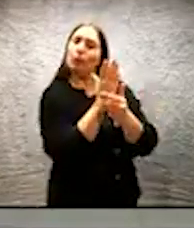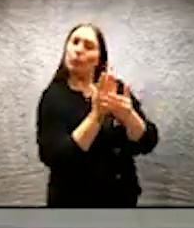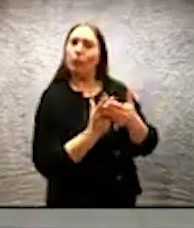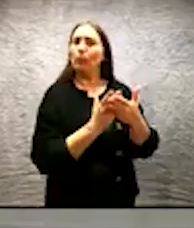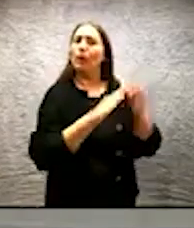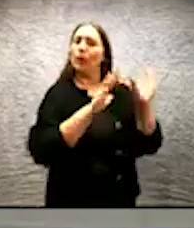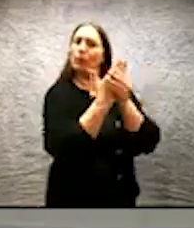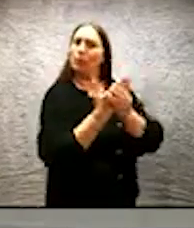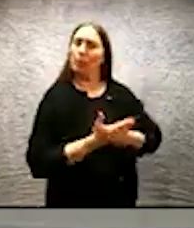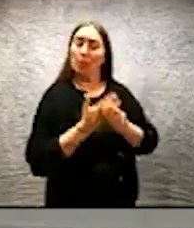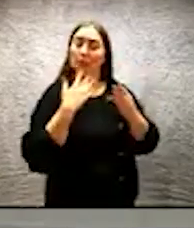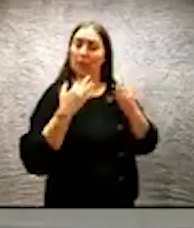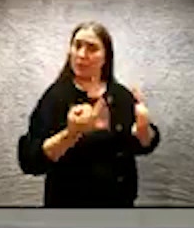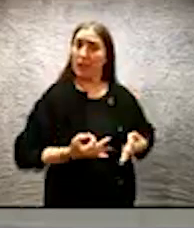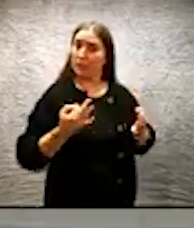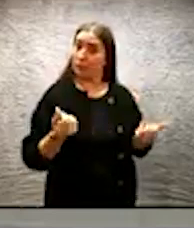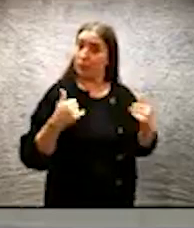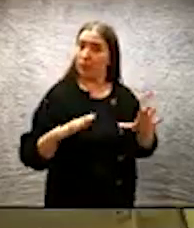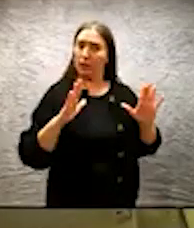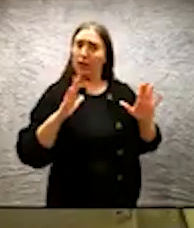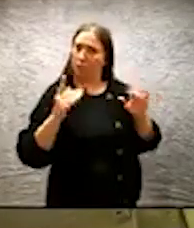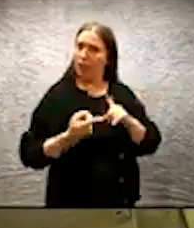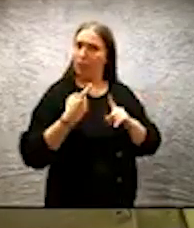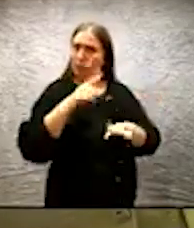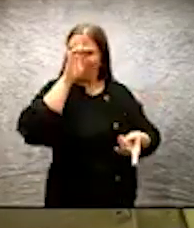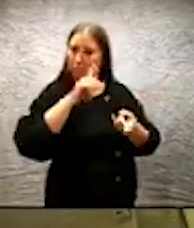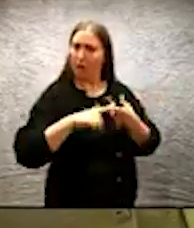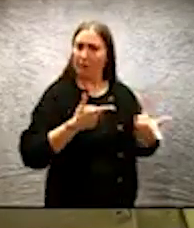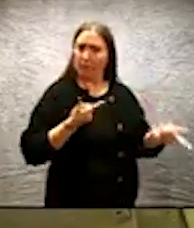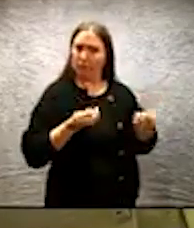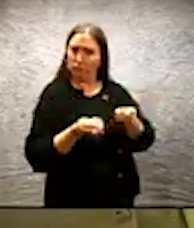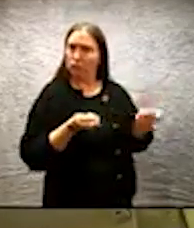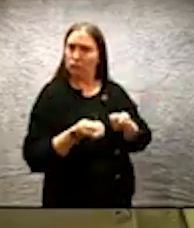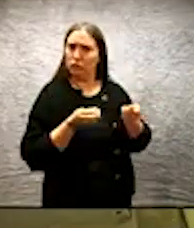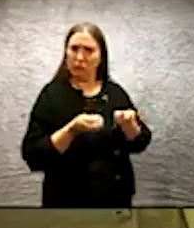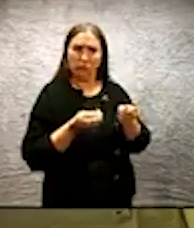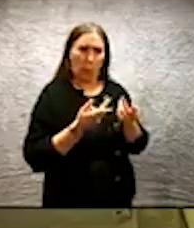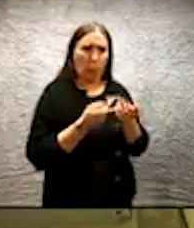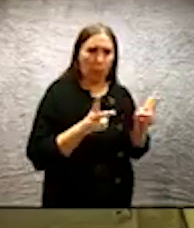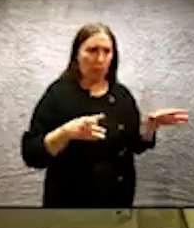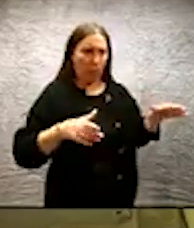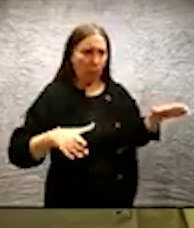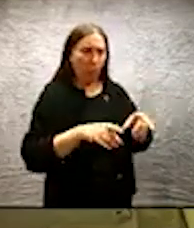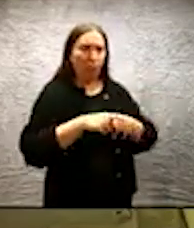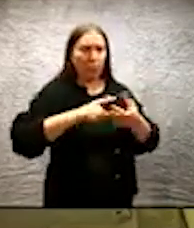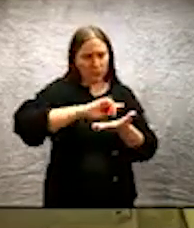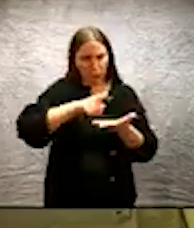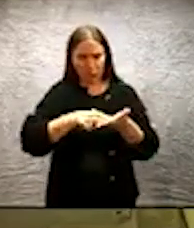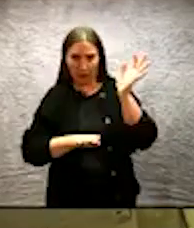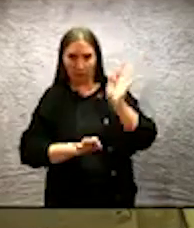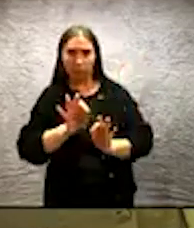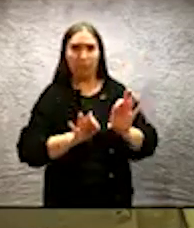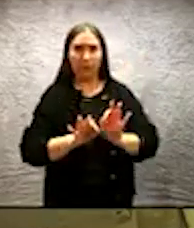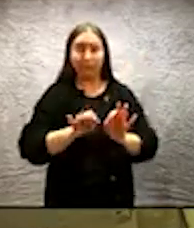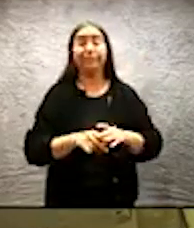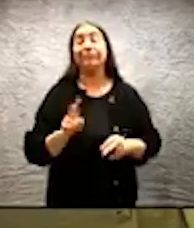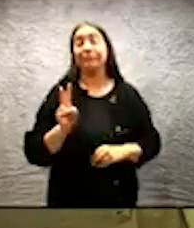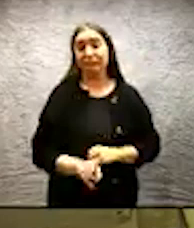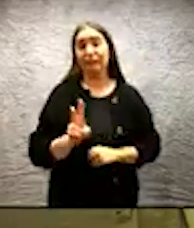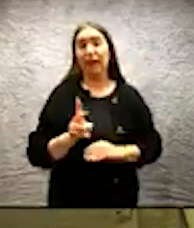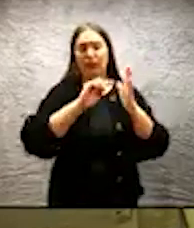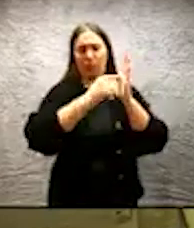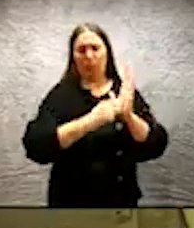ajustements classiques, mais nécessaires dans la gestion du personnel communal et sur des ajustements budgétaires. Ces points, bien que techniques,